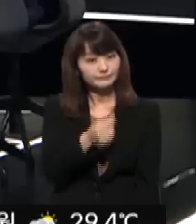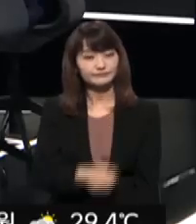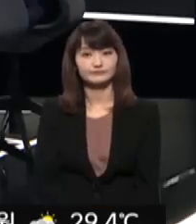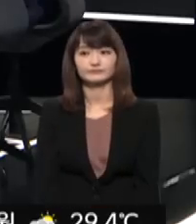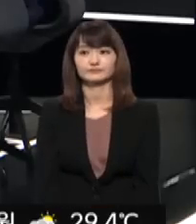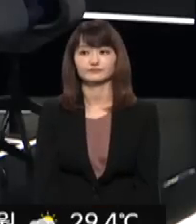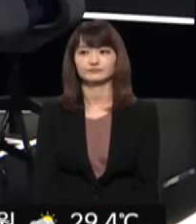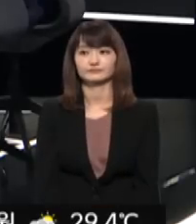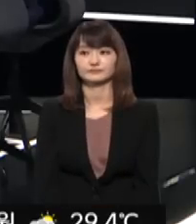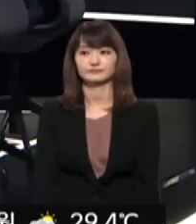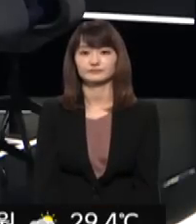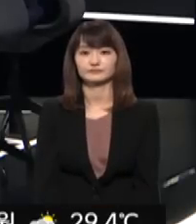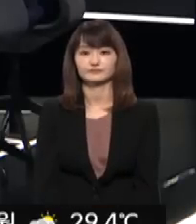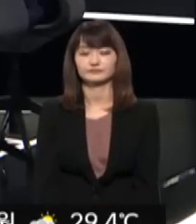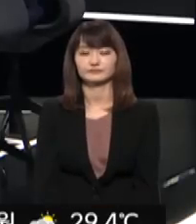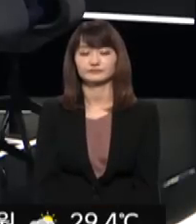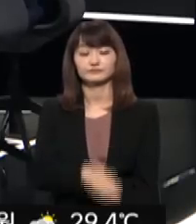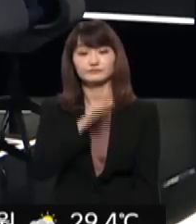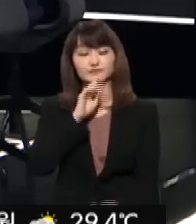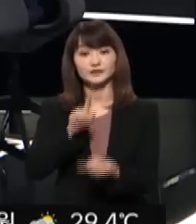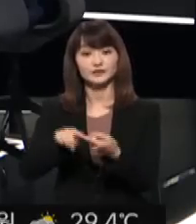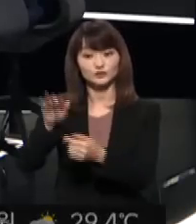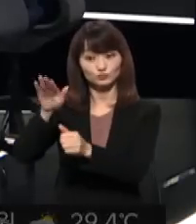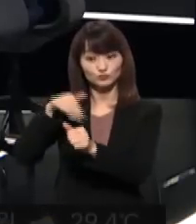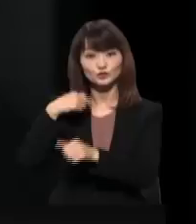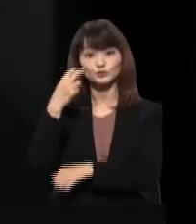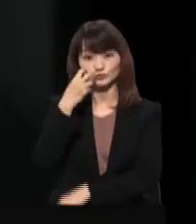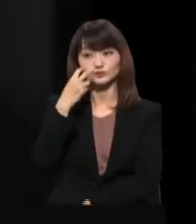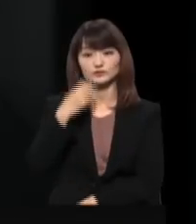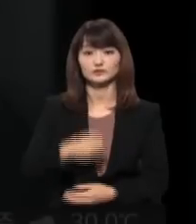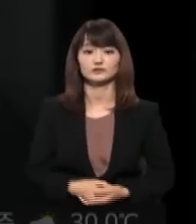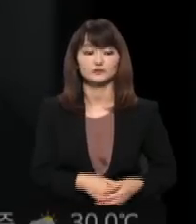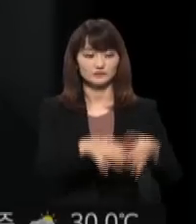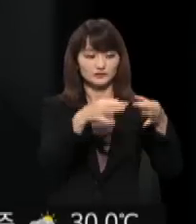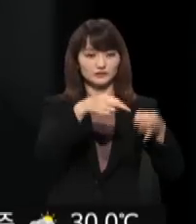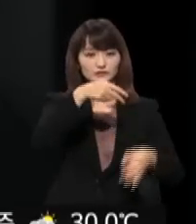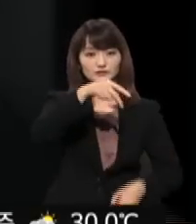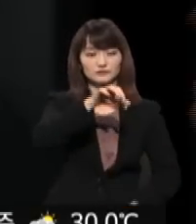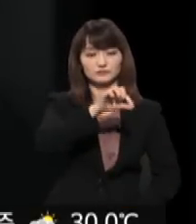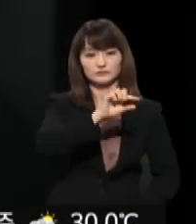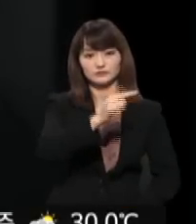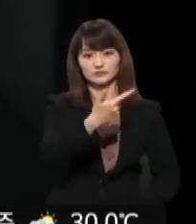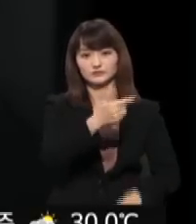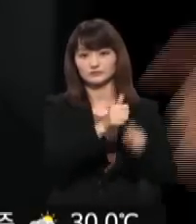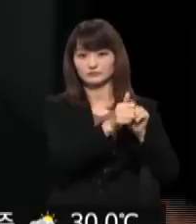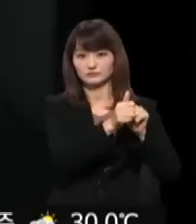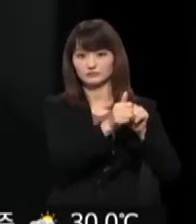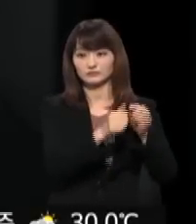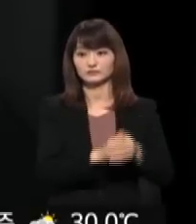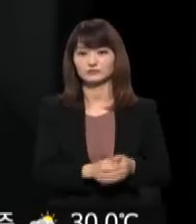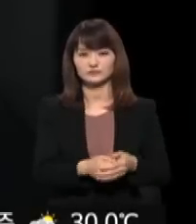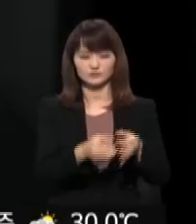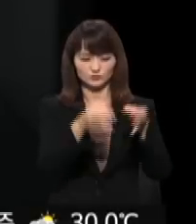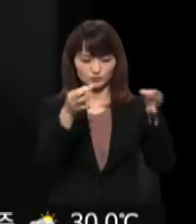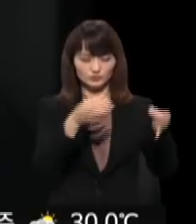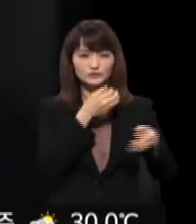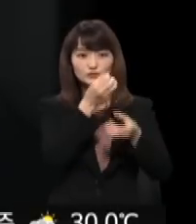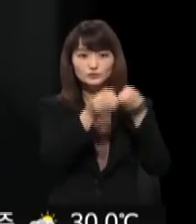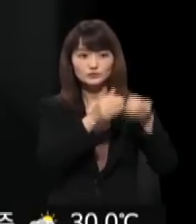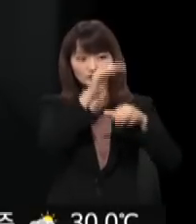피고발인 조사 당연히 하겠죠 근데 이제 그 김성진 아이스 대표라는 분이 그동안의 진술한게